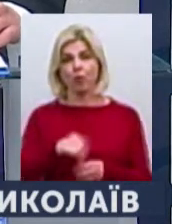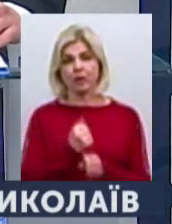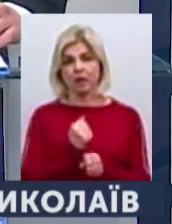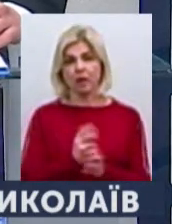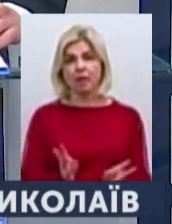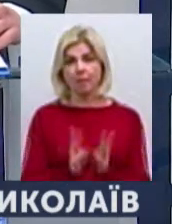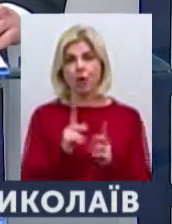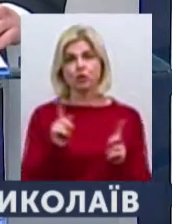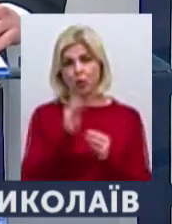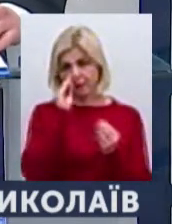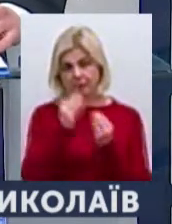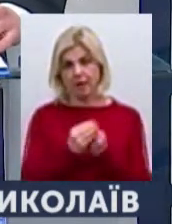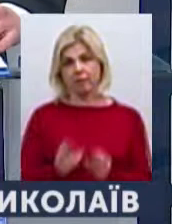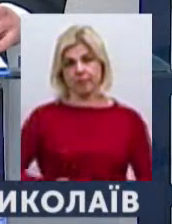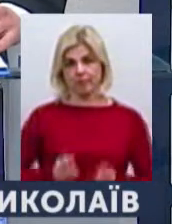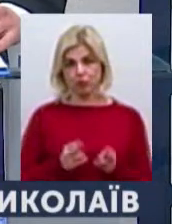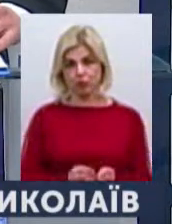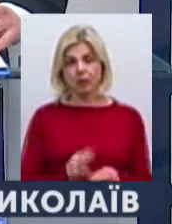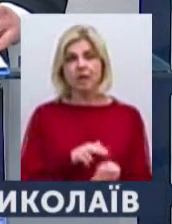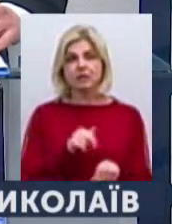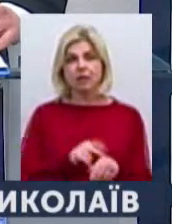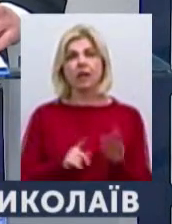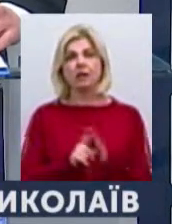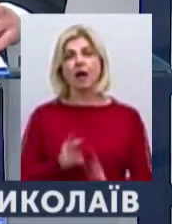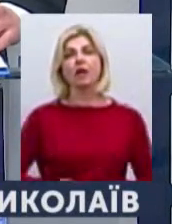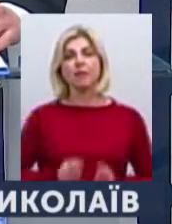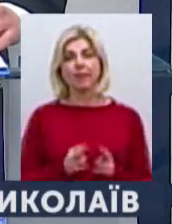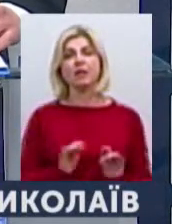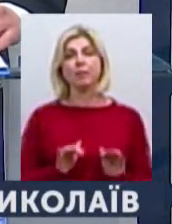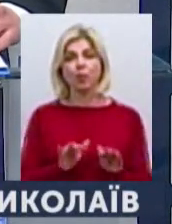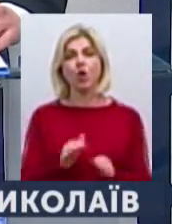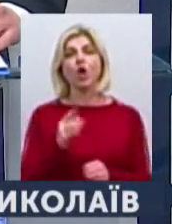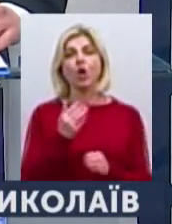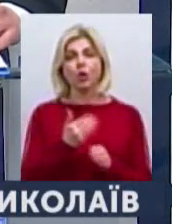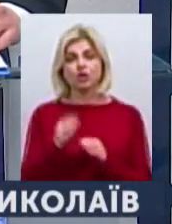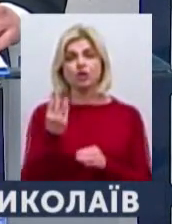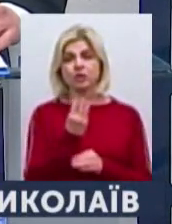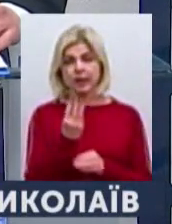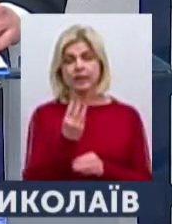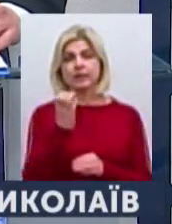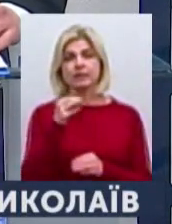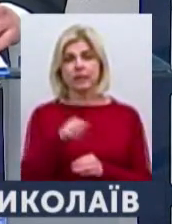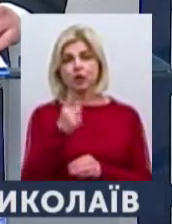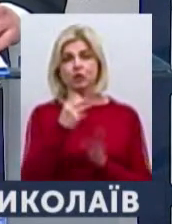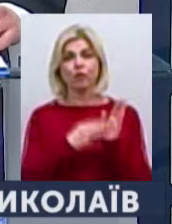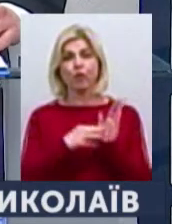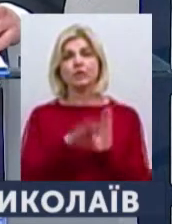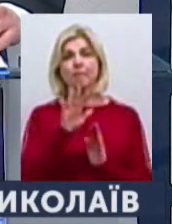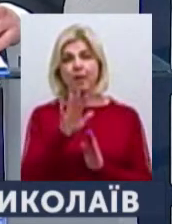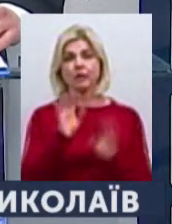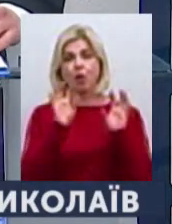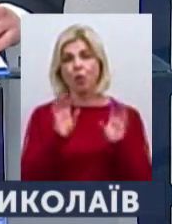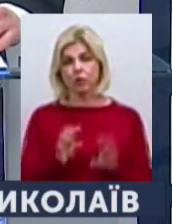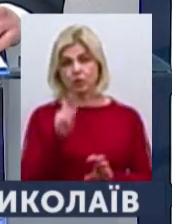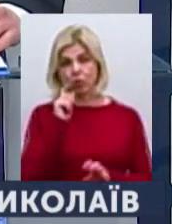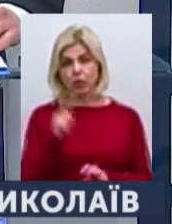приховати сліди злочину. Слідчі проводять розслідування кримінального провадження, розпочато за ознаками частини 3 статті 185 Кримінального кодексу